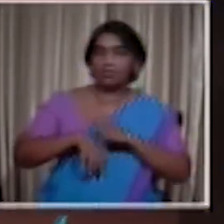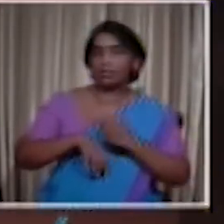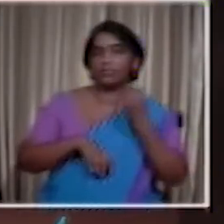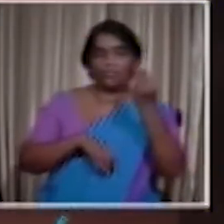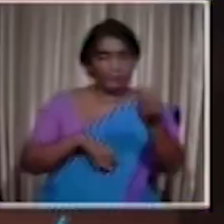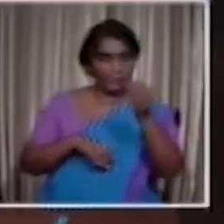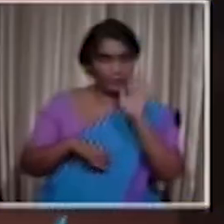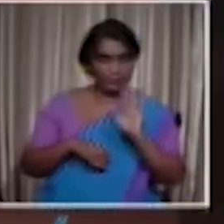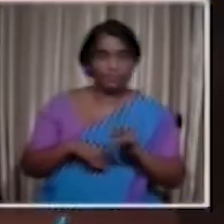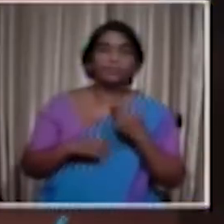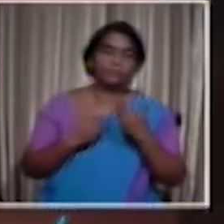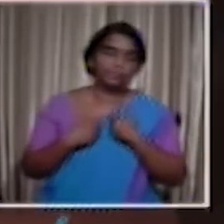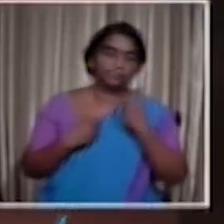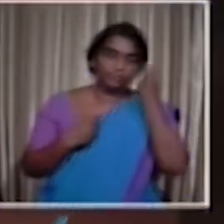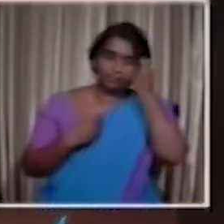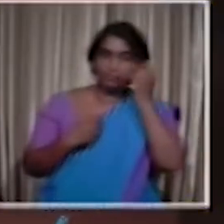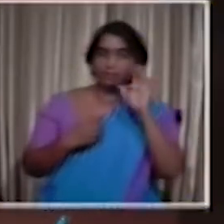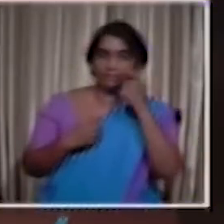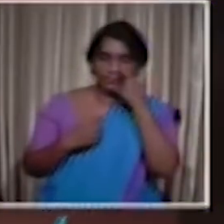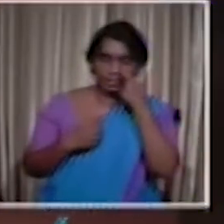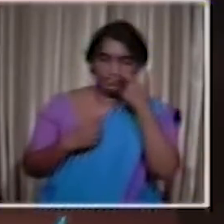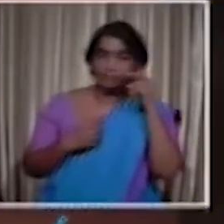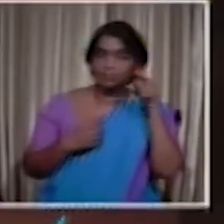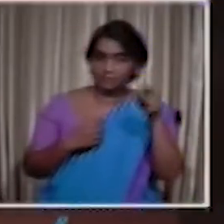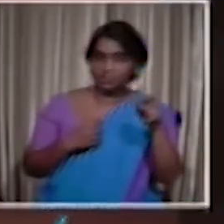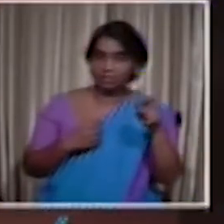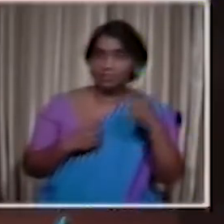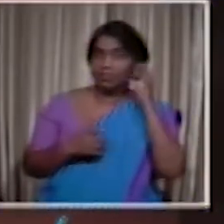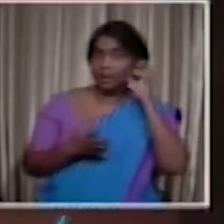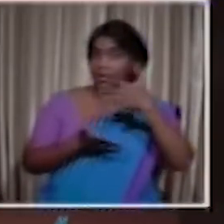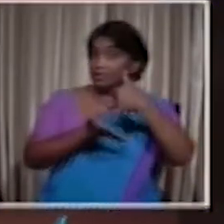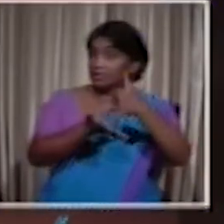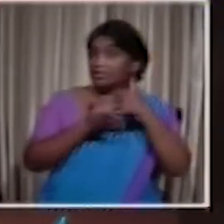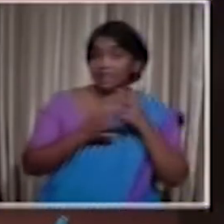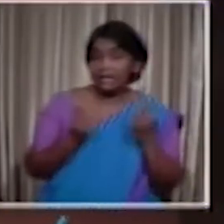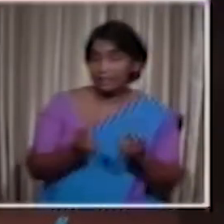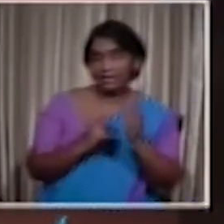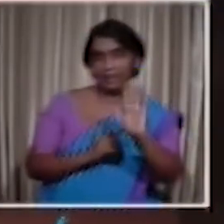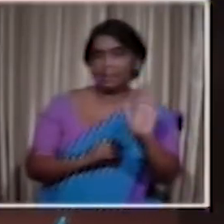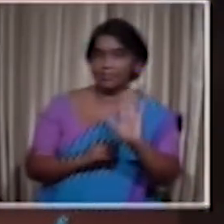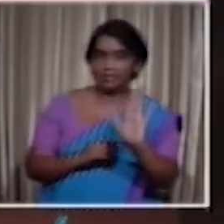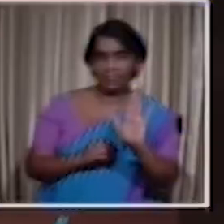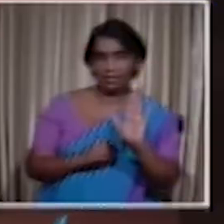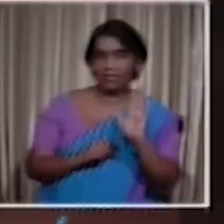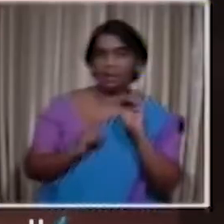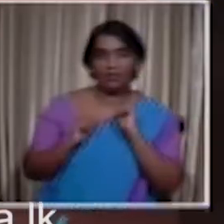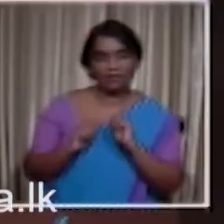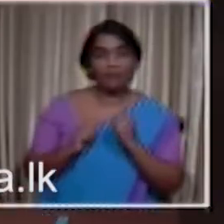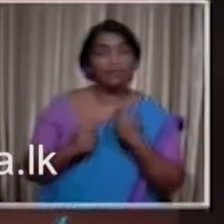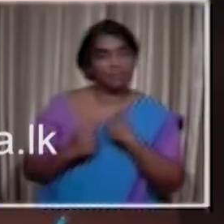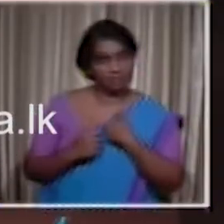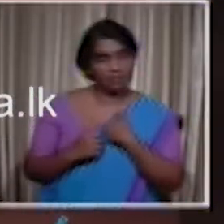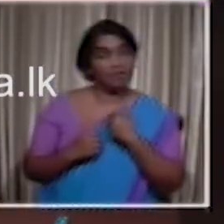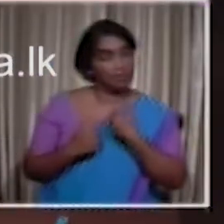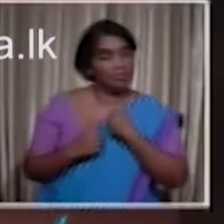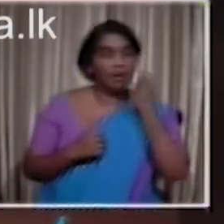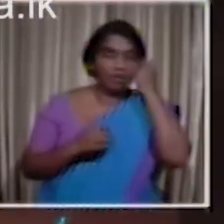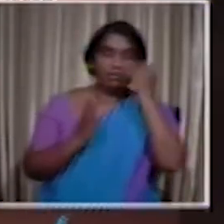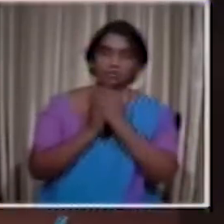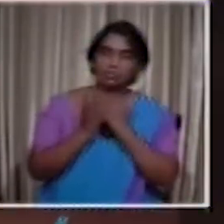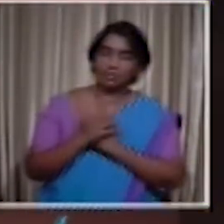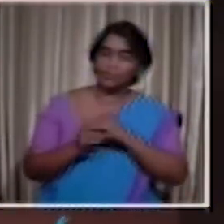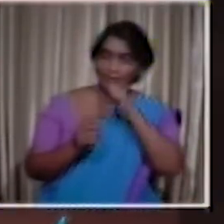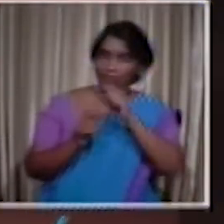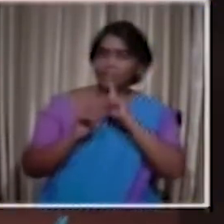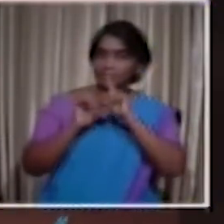දෙන්න ඕන. ඕක තමයි මගේ යෝජනාව. ඒ නිසා ඔබතුමාට නොබෙල් තෑග්ග දෙන්න ඒ තරම් ඉක්මන් වෙන්න ඕනේ නැහැ. මොකද මම මගේ යෝජනාව නිශ්චිතව කියලා